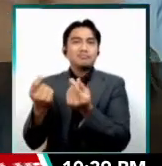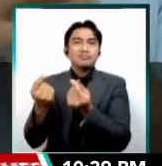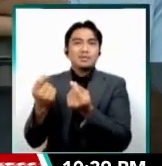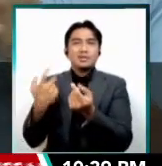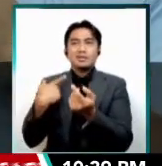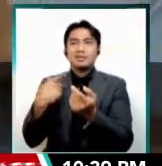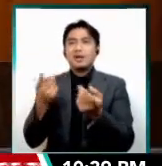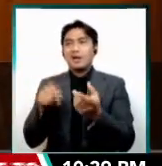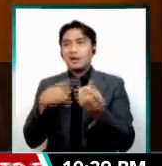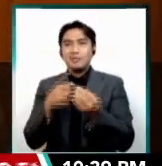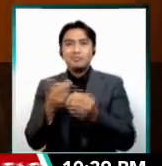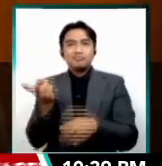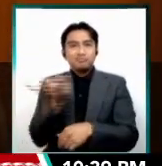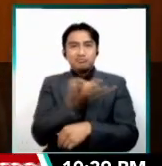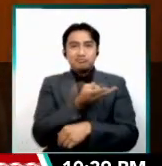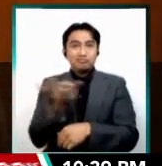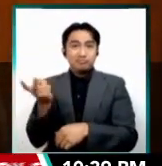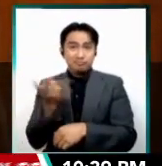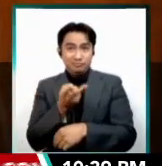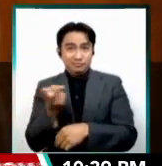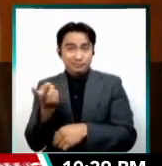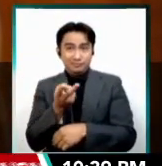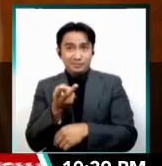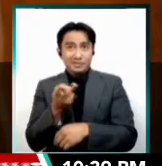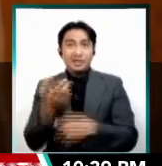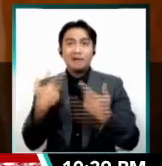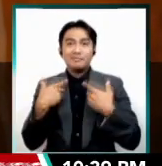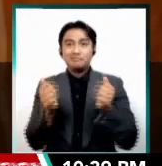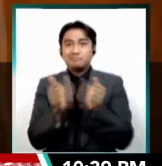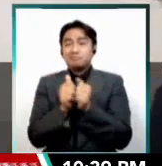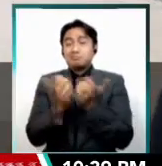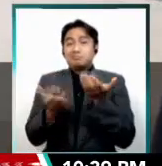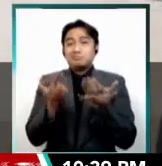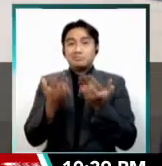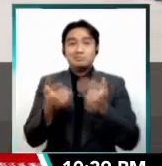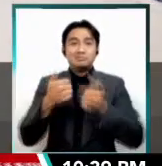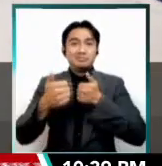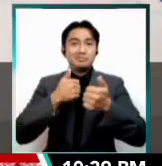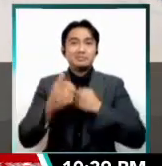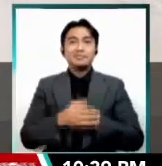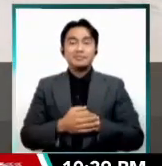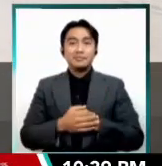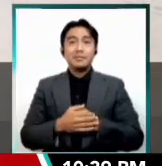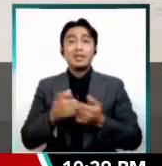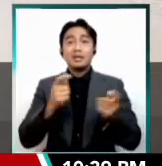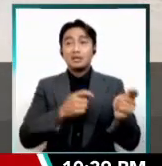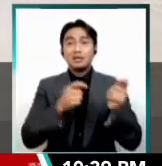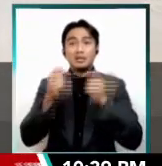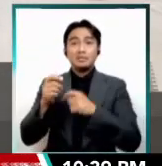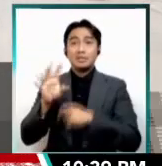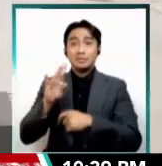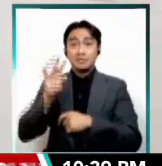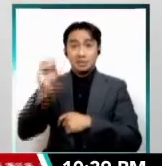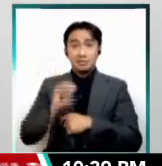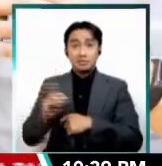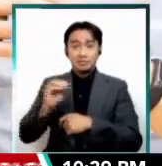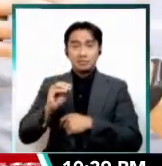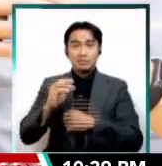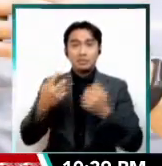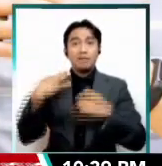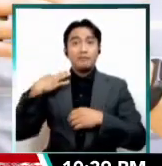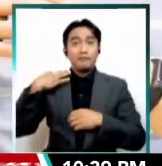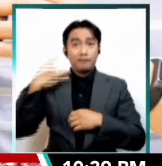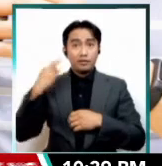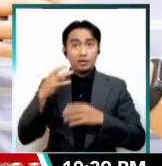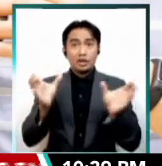Tandem. Ayon kay MP Nation Lead Convener Colonel Danny Enriquez, kasama niyang lumipat ang 70% ng kanilang volunteer group. Bata pa